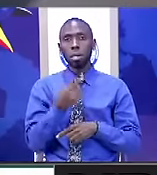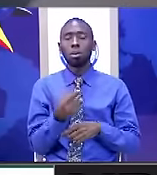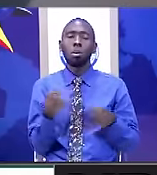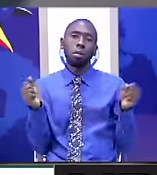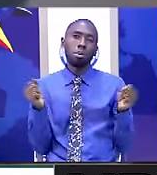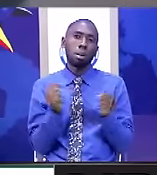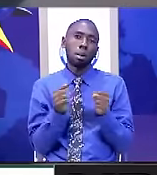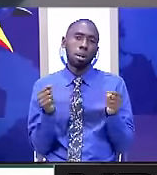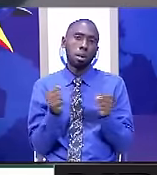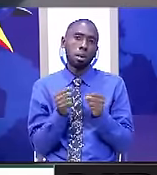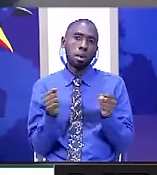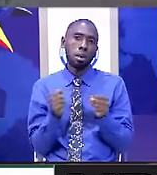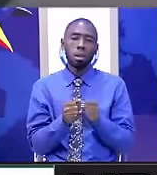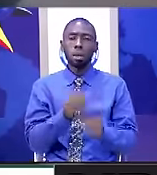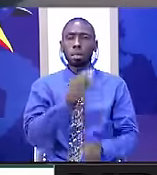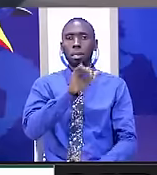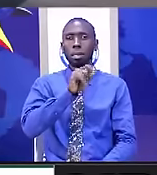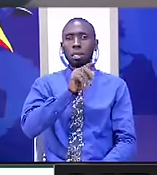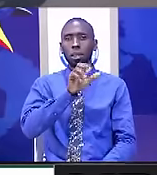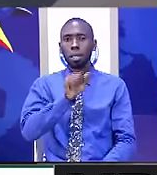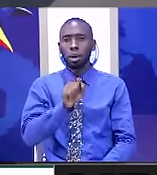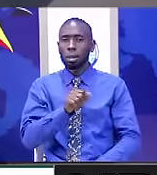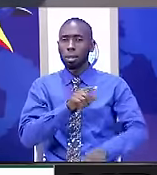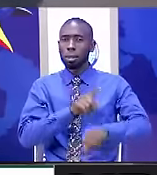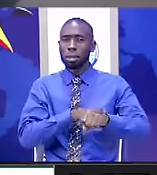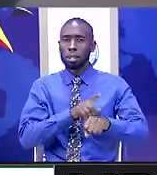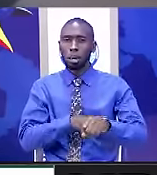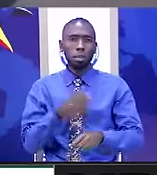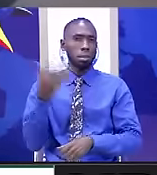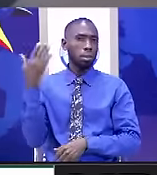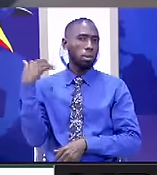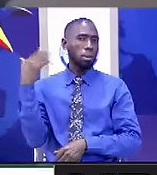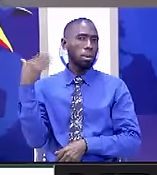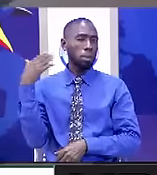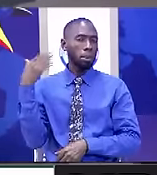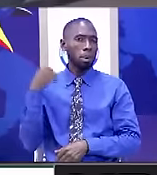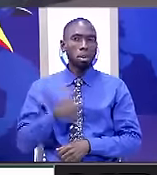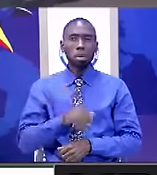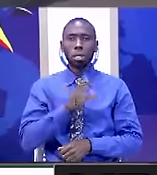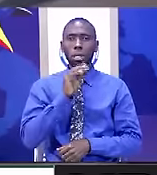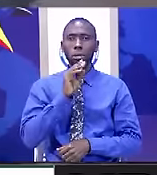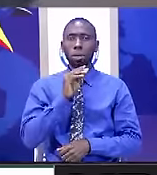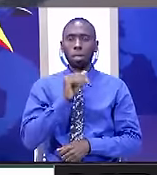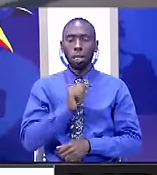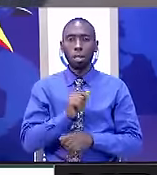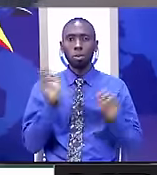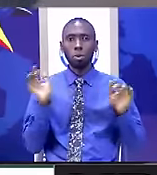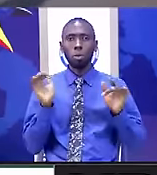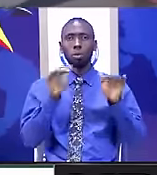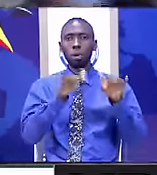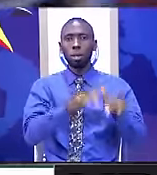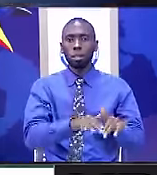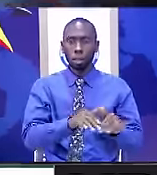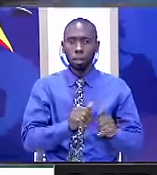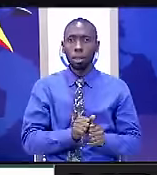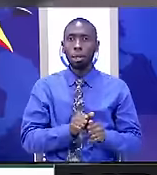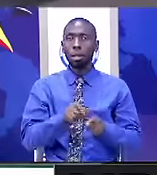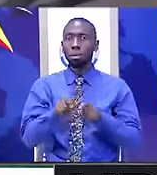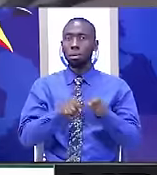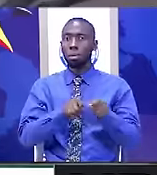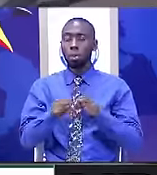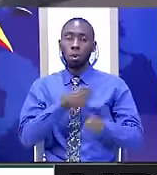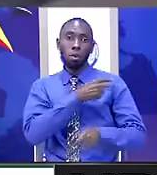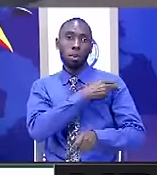Cecilia Ogwal obumuse bwamunyiikirira nnyo mu lukungaana olwasooka olwaba speaker oba speakers conference and presiding